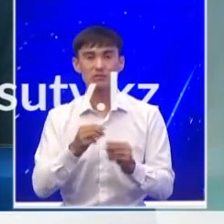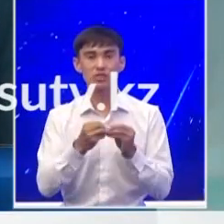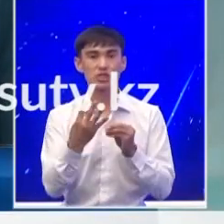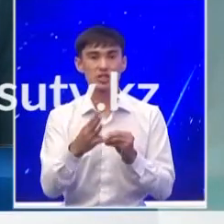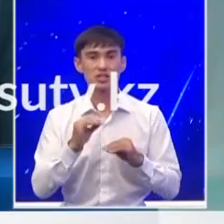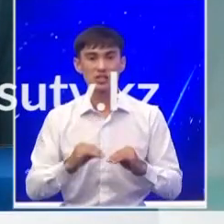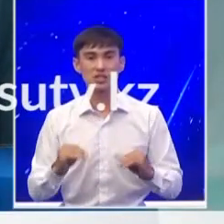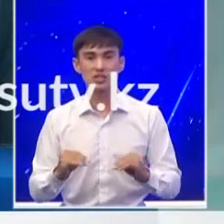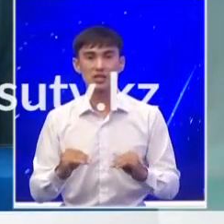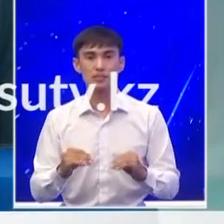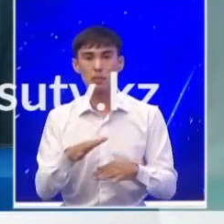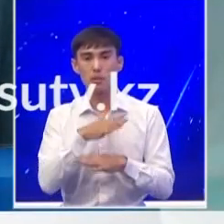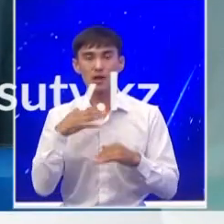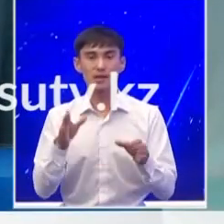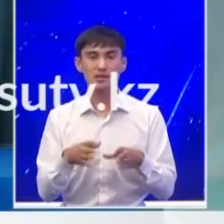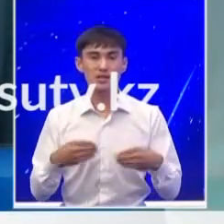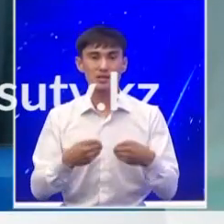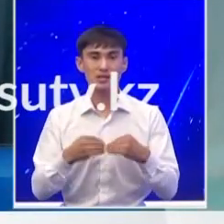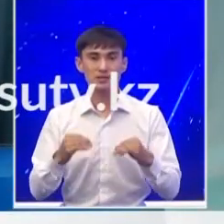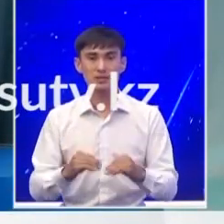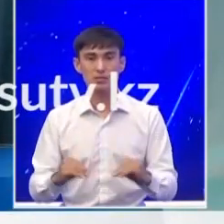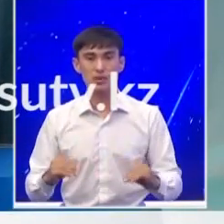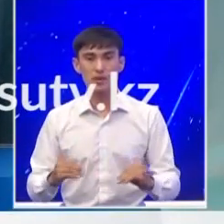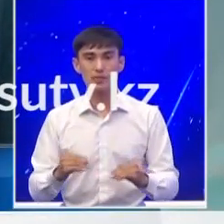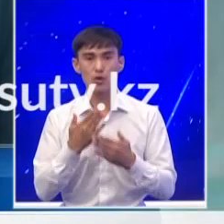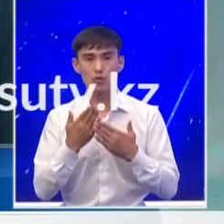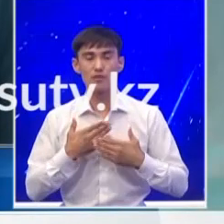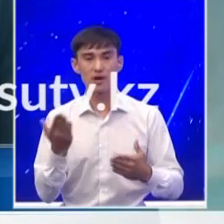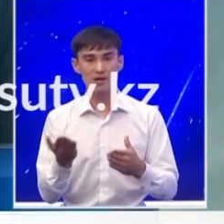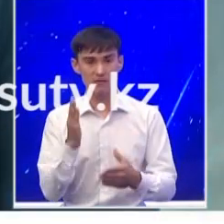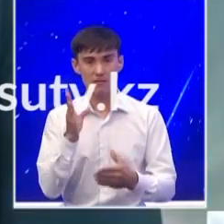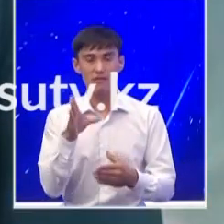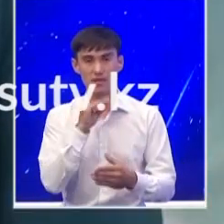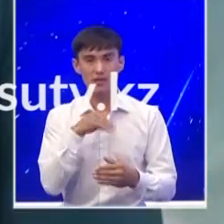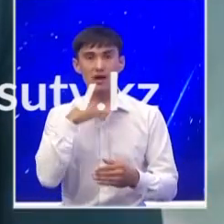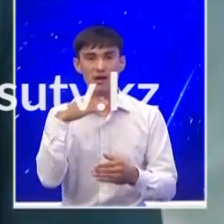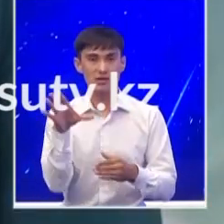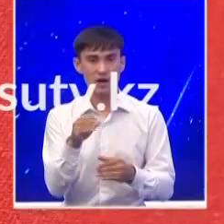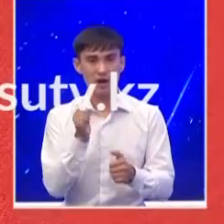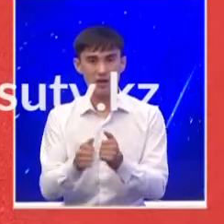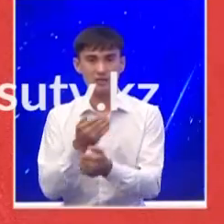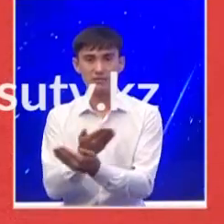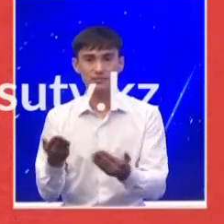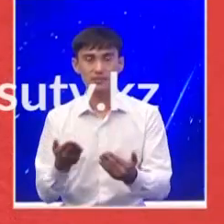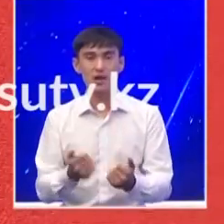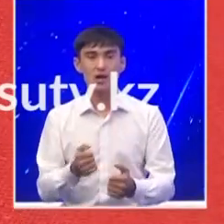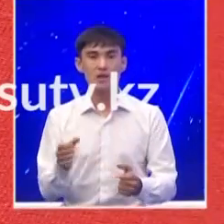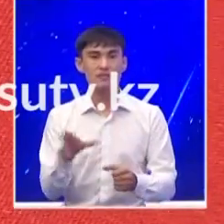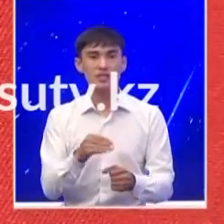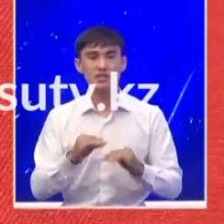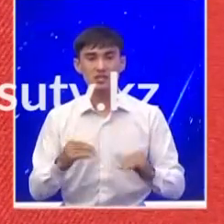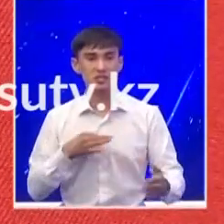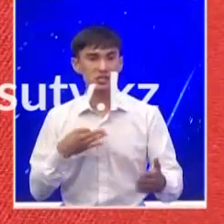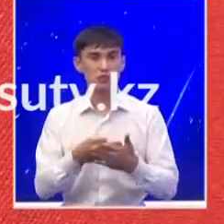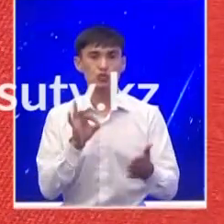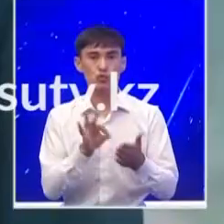детей. Конечно, в многодетной семье забот много, но любви, безусловно, хватает на каждого. Все дети, как на подбор, талантливые и целеустремленные.